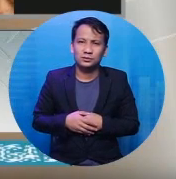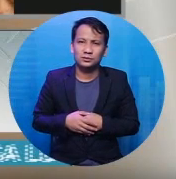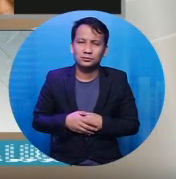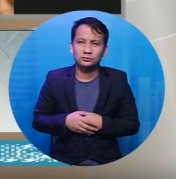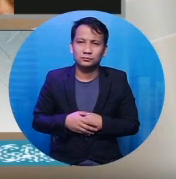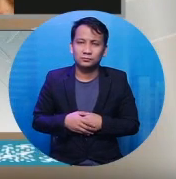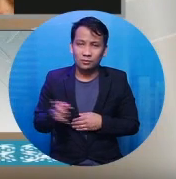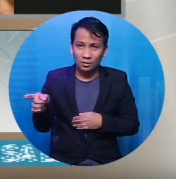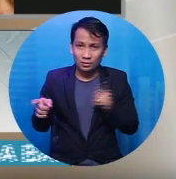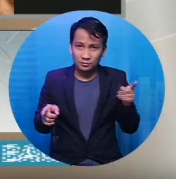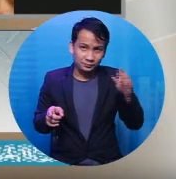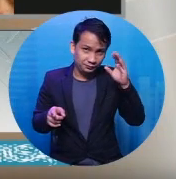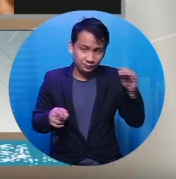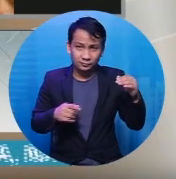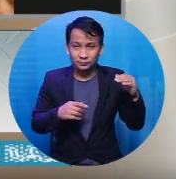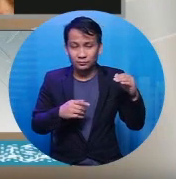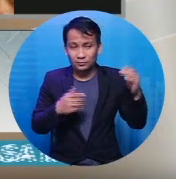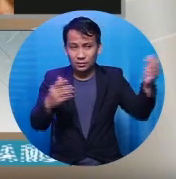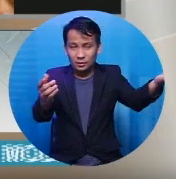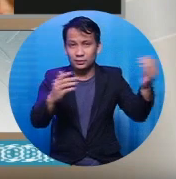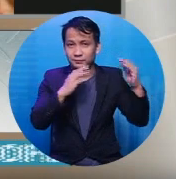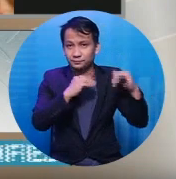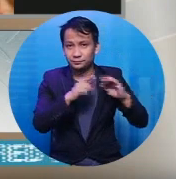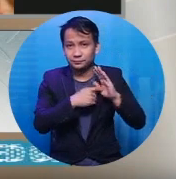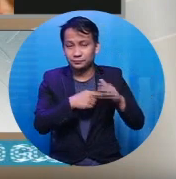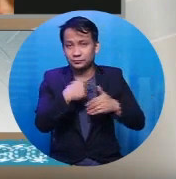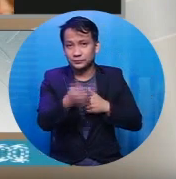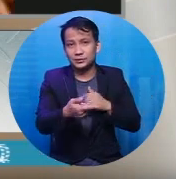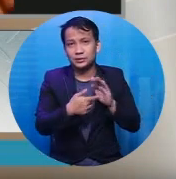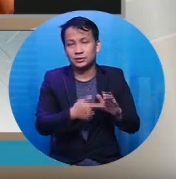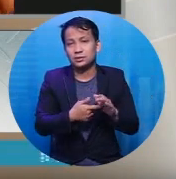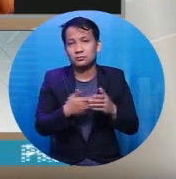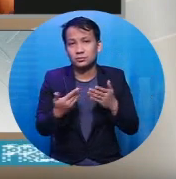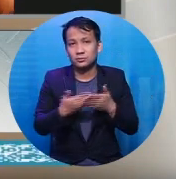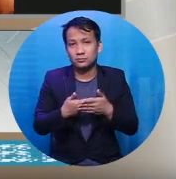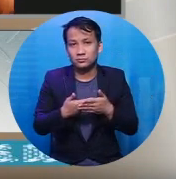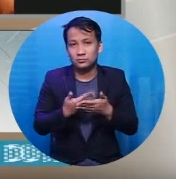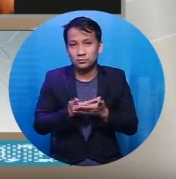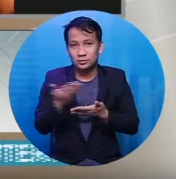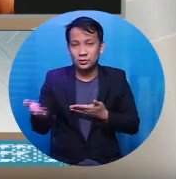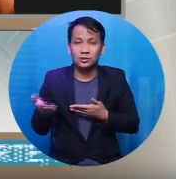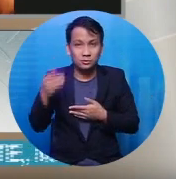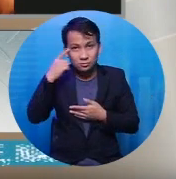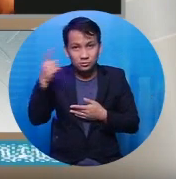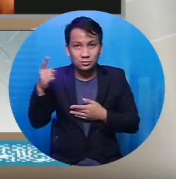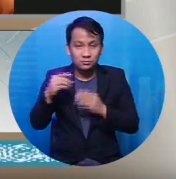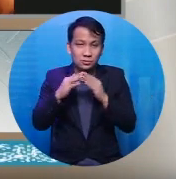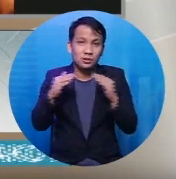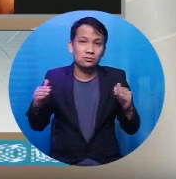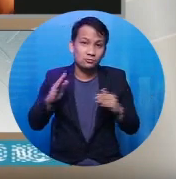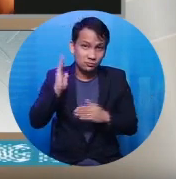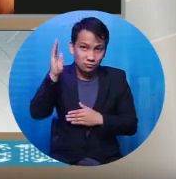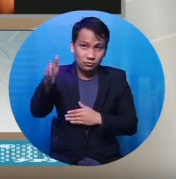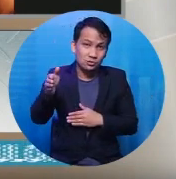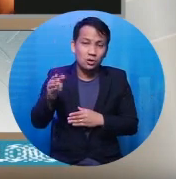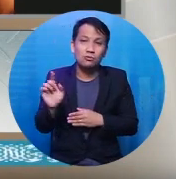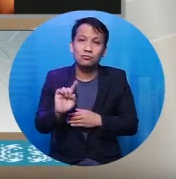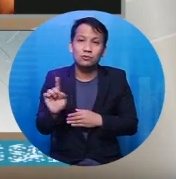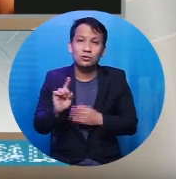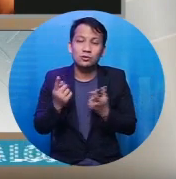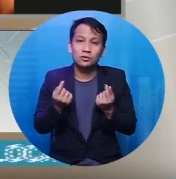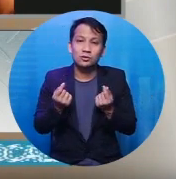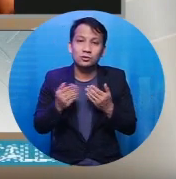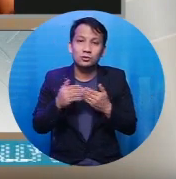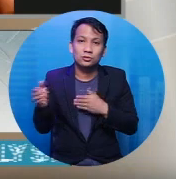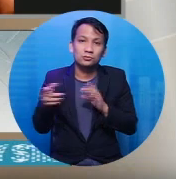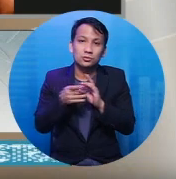pinaasa po kayo ni lalaki hanggang sa bumili kayo ng dream house ninyo para sa future ninyo, and then biglang kumala